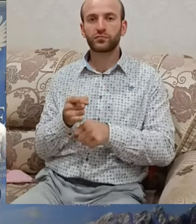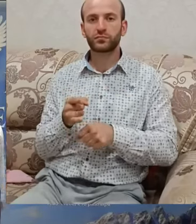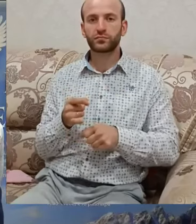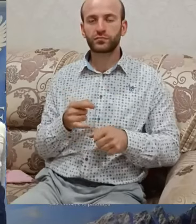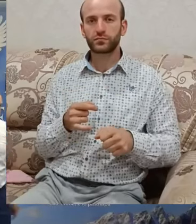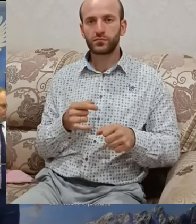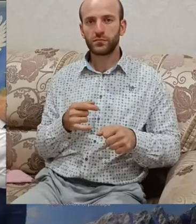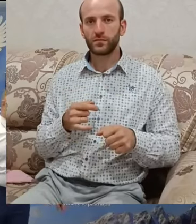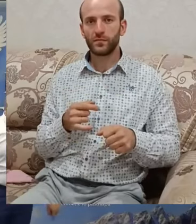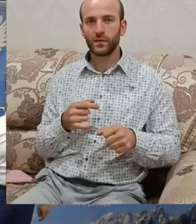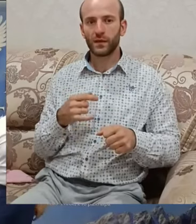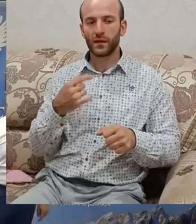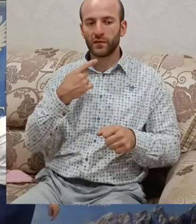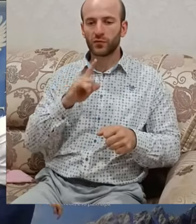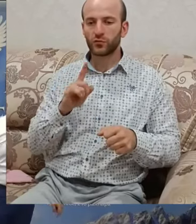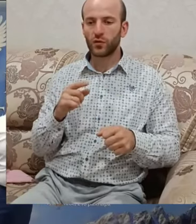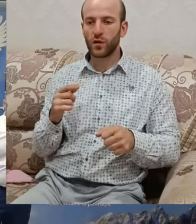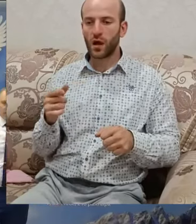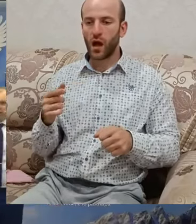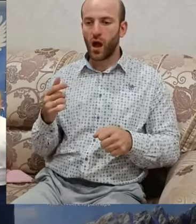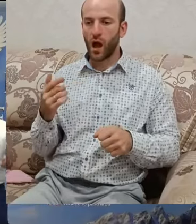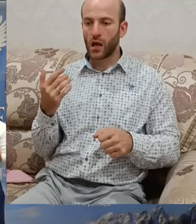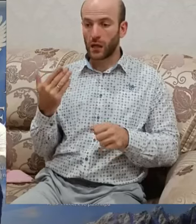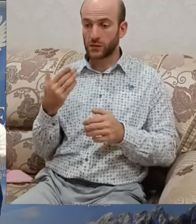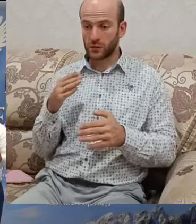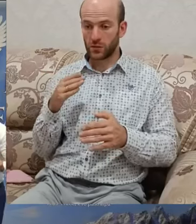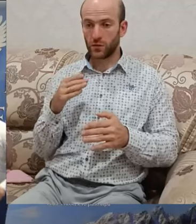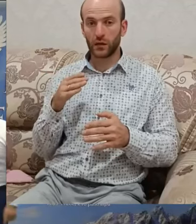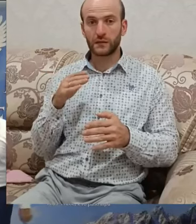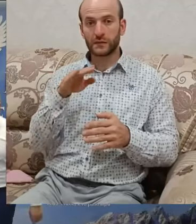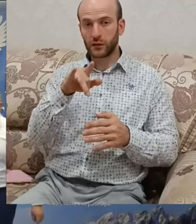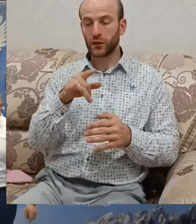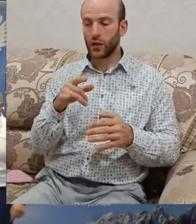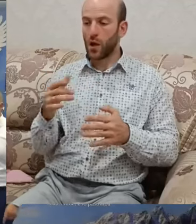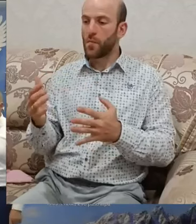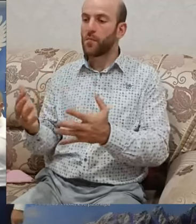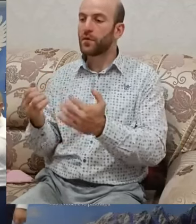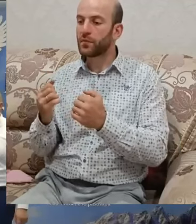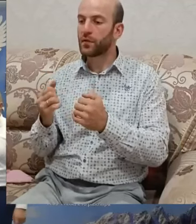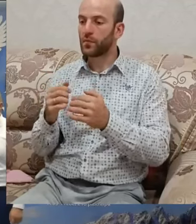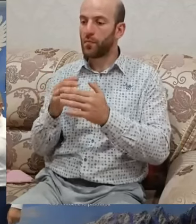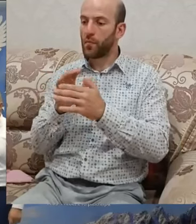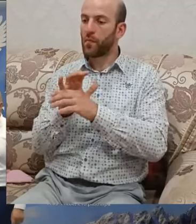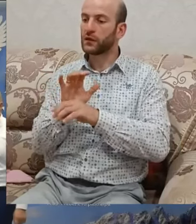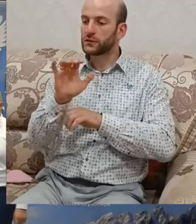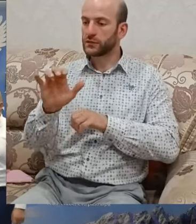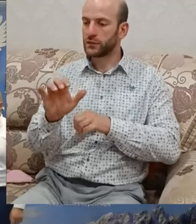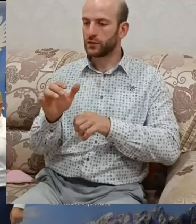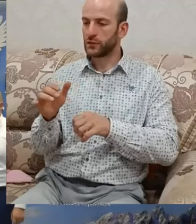yra. Prinėti paslanę tokioje, kokioje ono jėsti. Supaprastėkite. Vy stanti paproši.